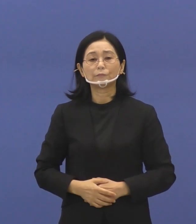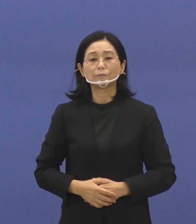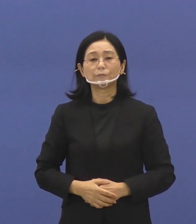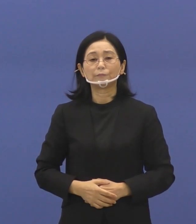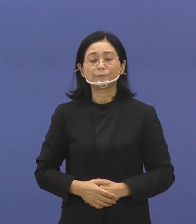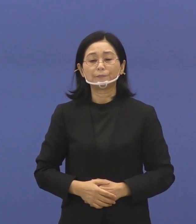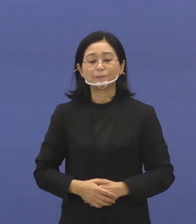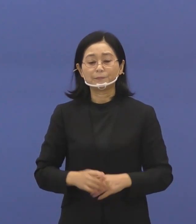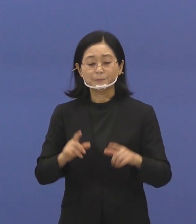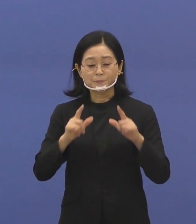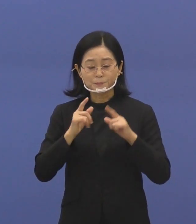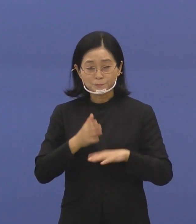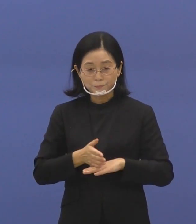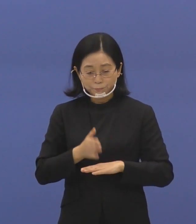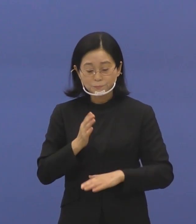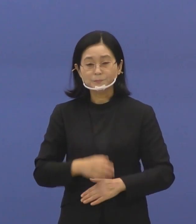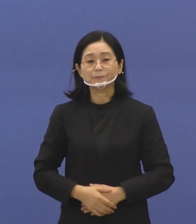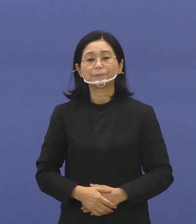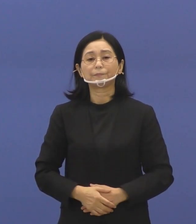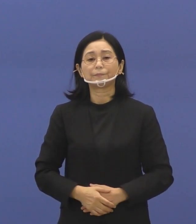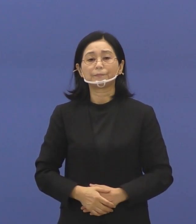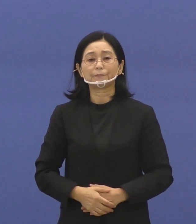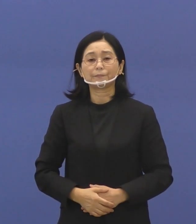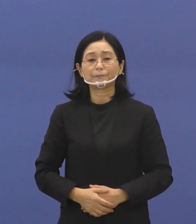はい、ありがとうございました。